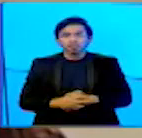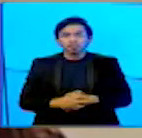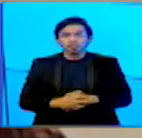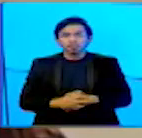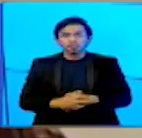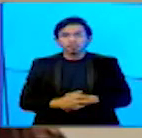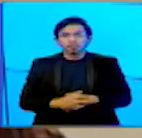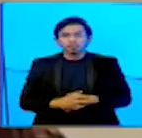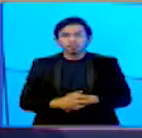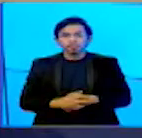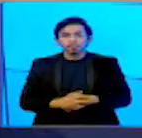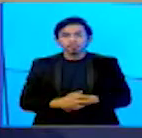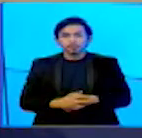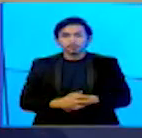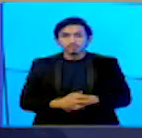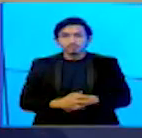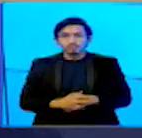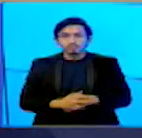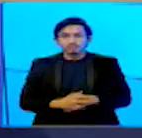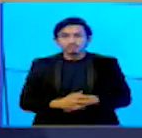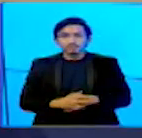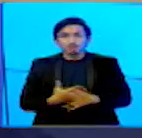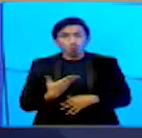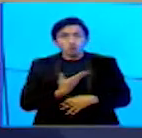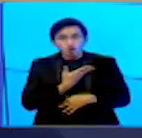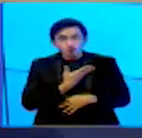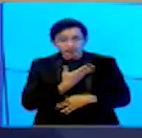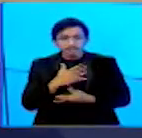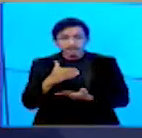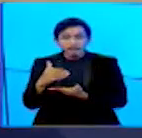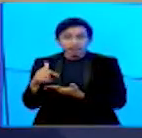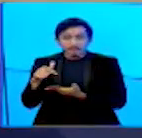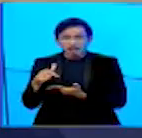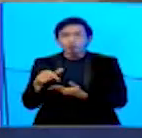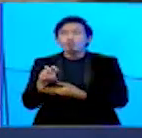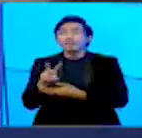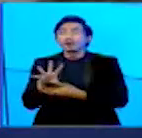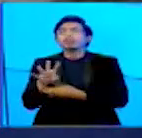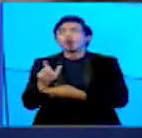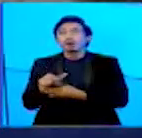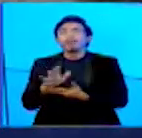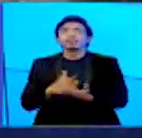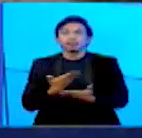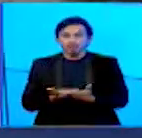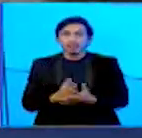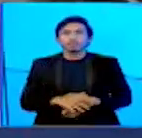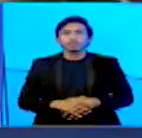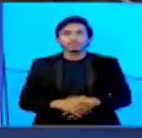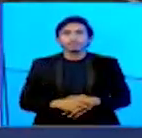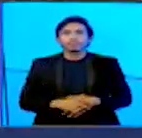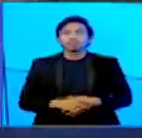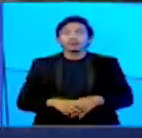pagi ini yang kami dapat sampaikan 24 orang meninggal dunia 840 Luka